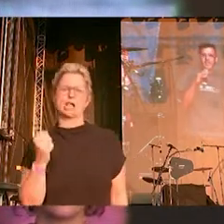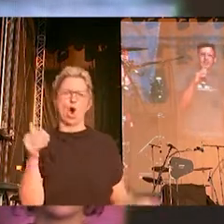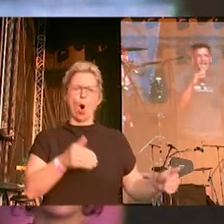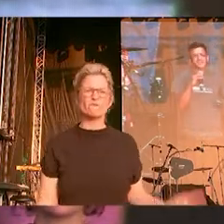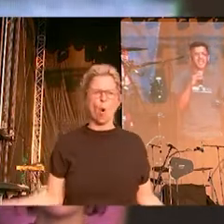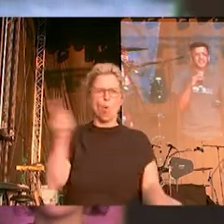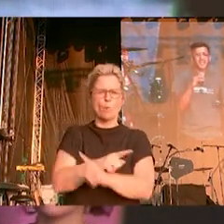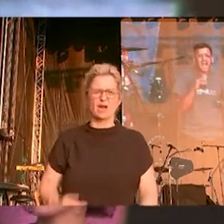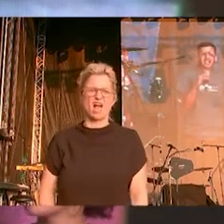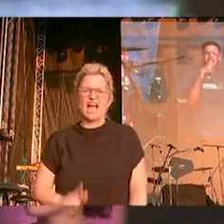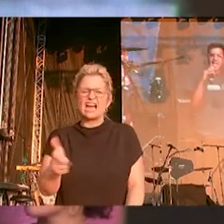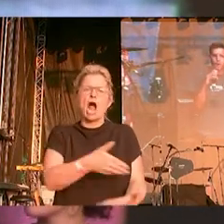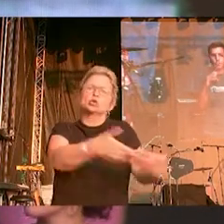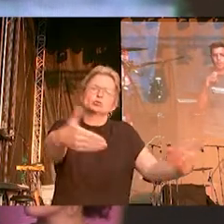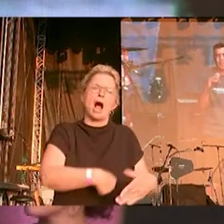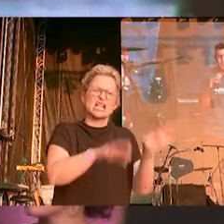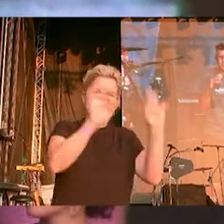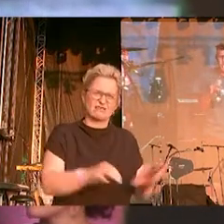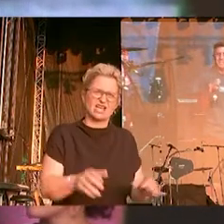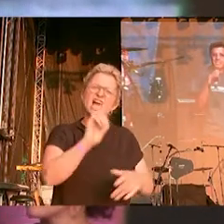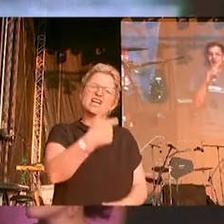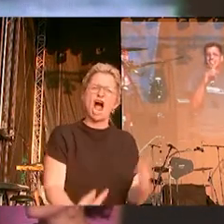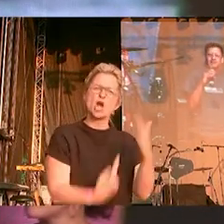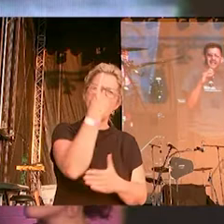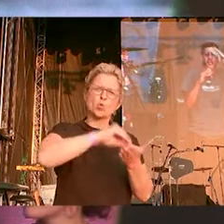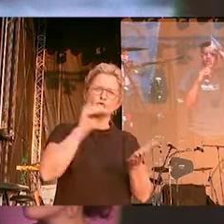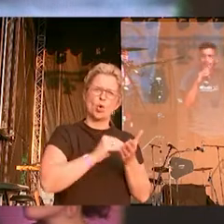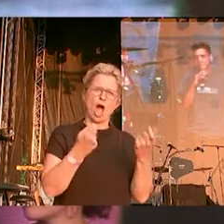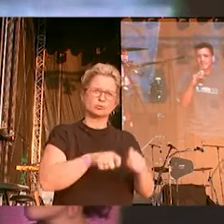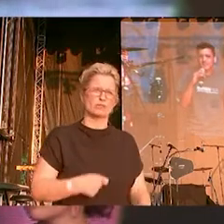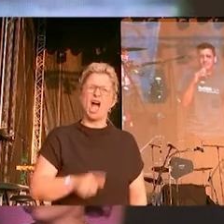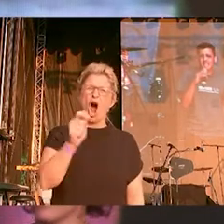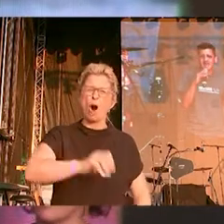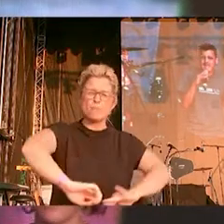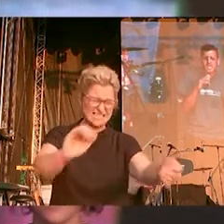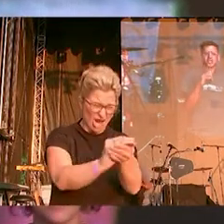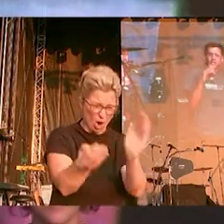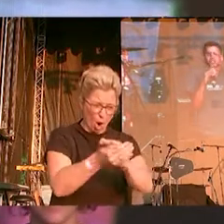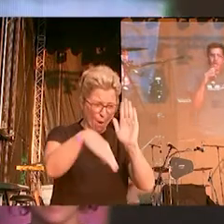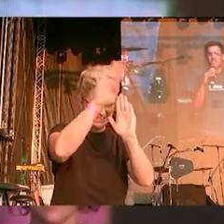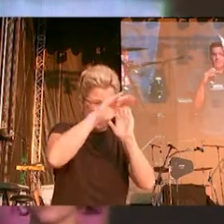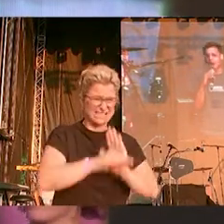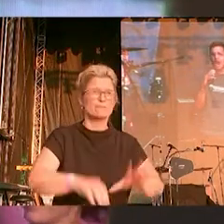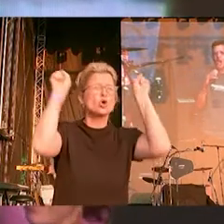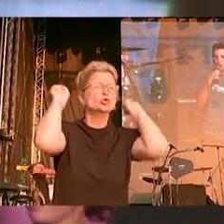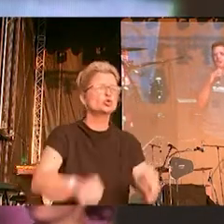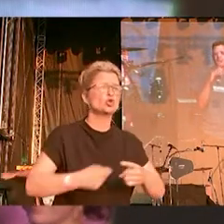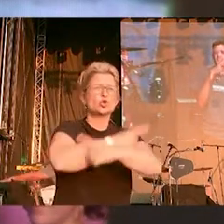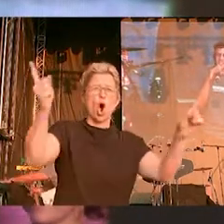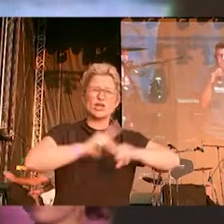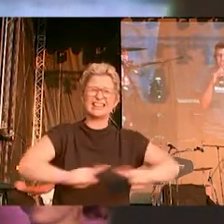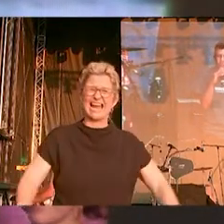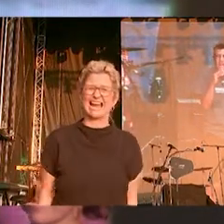Kein Sprachzertifikat, kein Hochschulabschluss, nicht mal das beste Klopsrezept dieser Welt schützt euch davor, Opfer